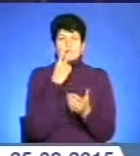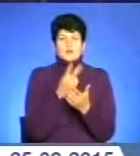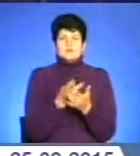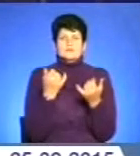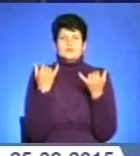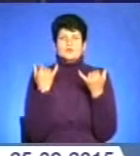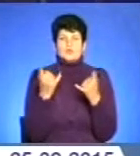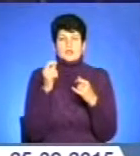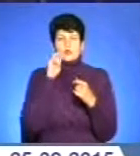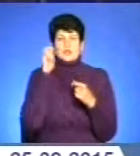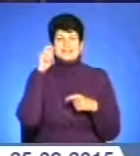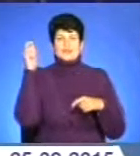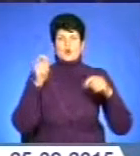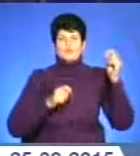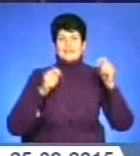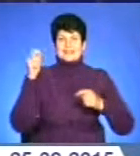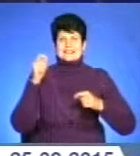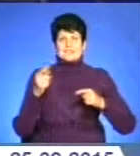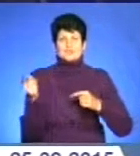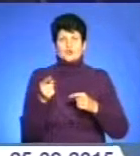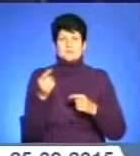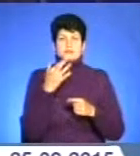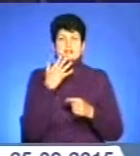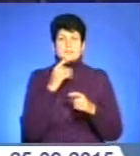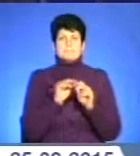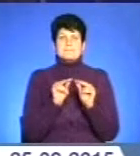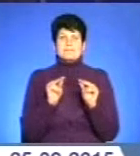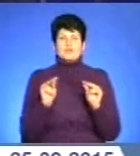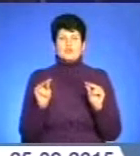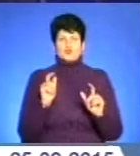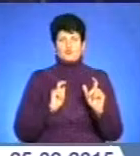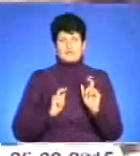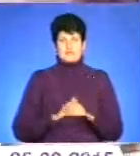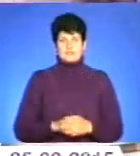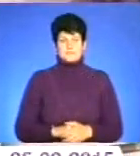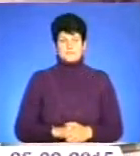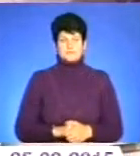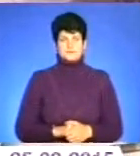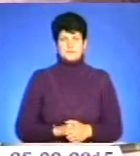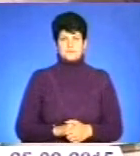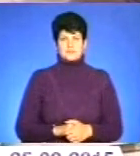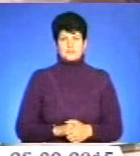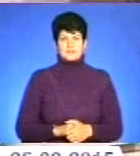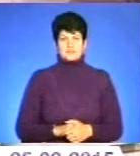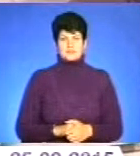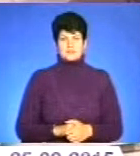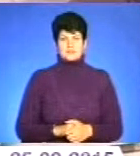сьогодні на Всеукраїнській конференції в Тернопільському національному педагогічному університеті.